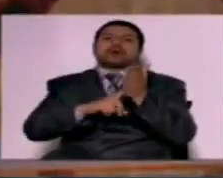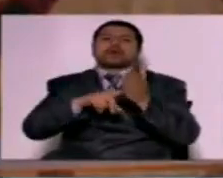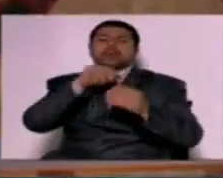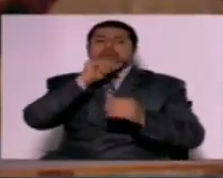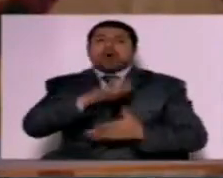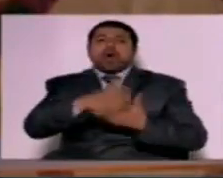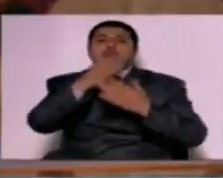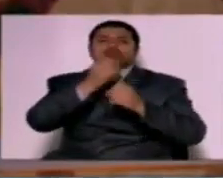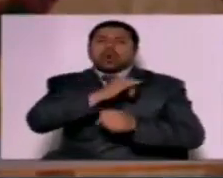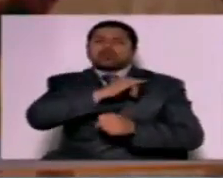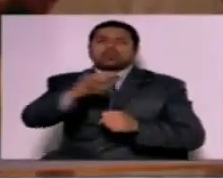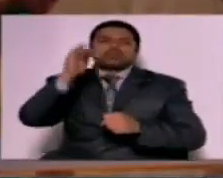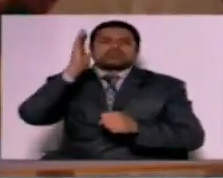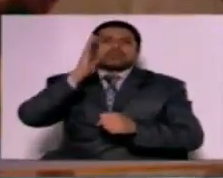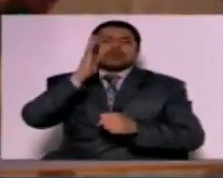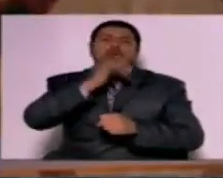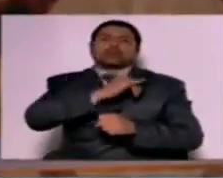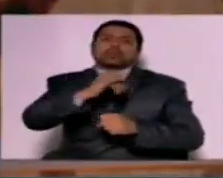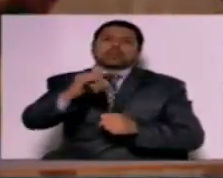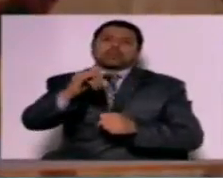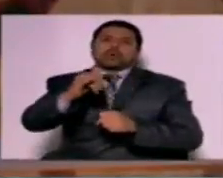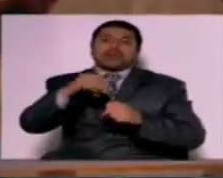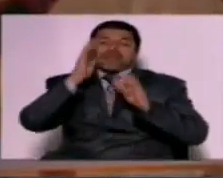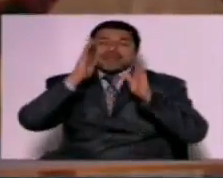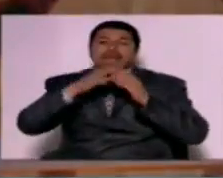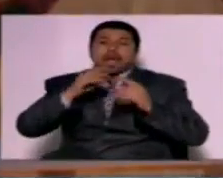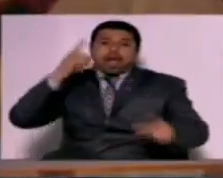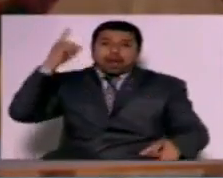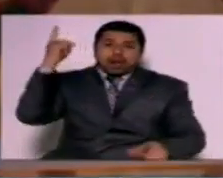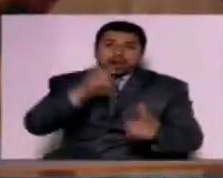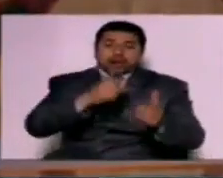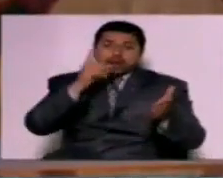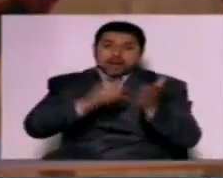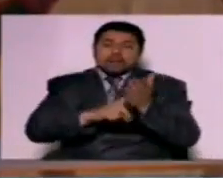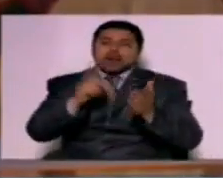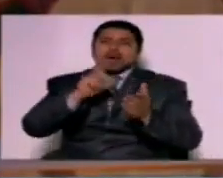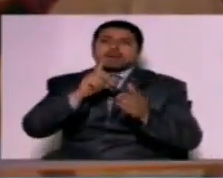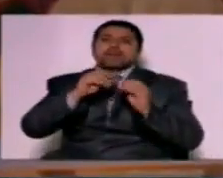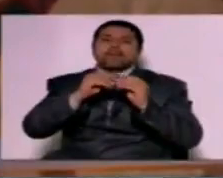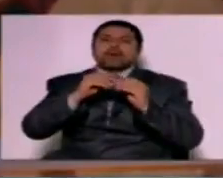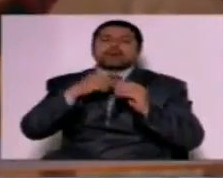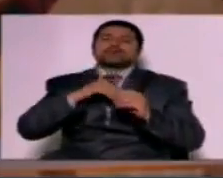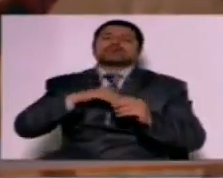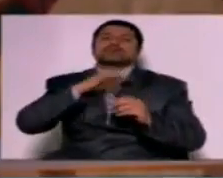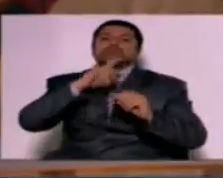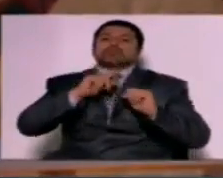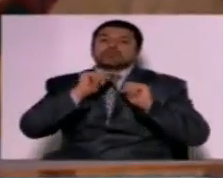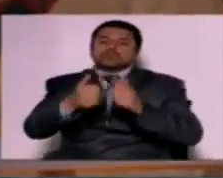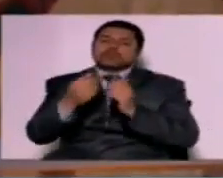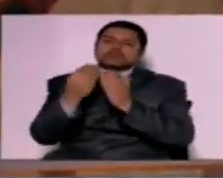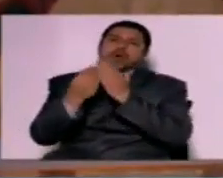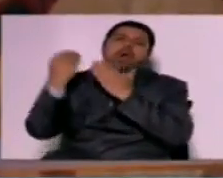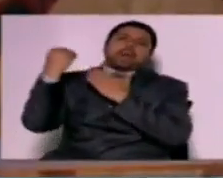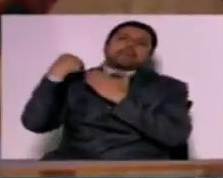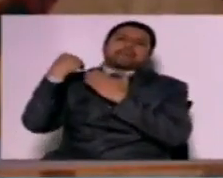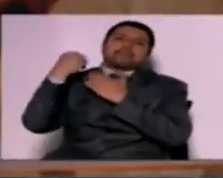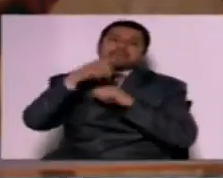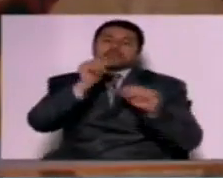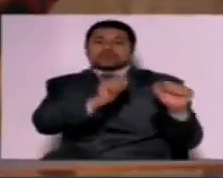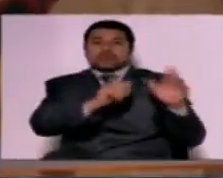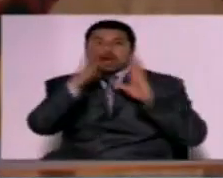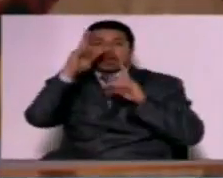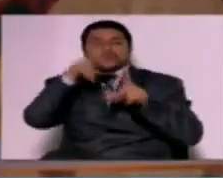كان بيصليها على طول، ولكن مش من باب الإلزام، لا، من باب الندب. من يفعلها يثاب وتاركها